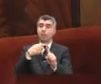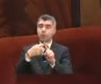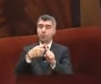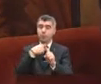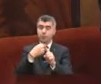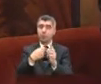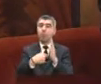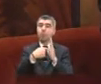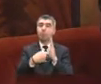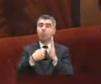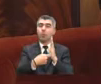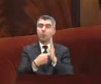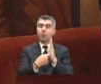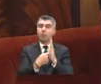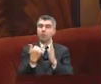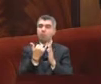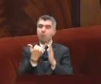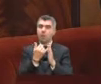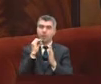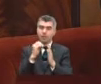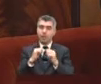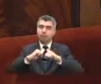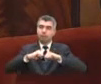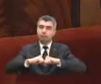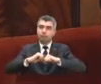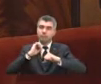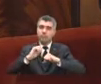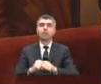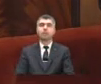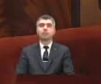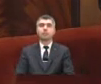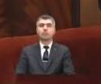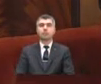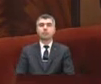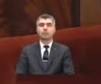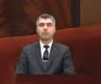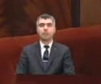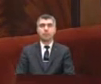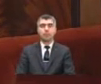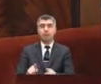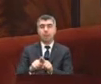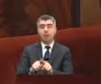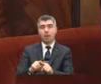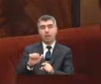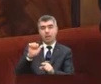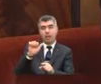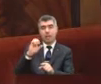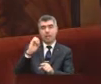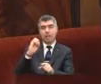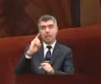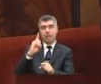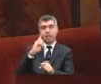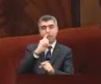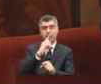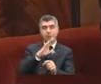قوي اللي تقوم به الوكالة التنمية الرقمية لاديتي. هذا المشروع عبارة عن منصة إلكترونية غتمكن